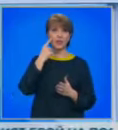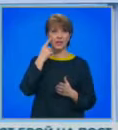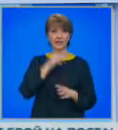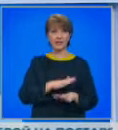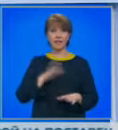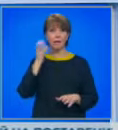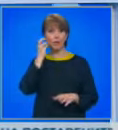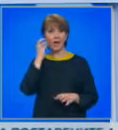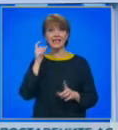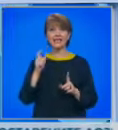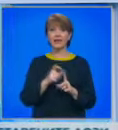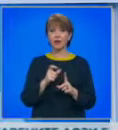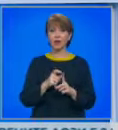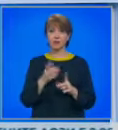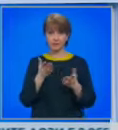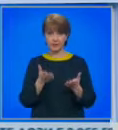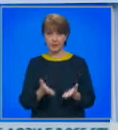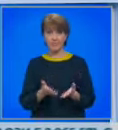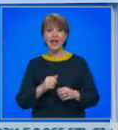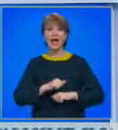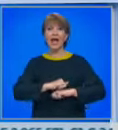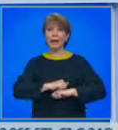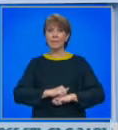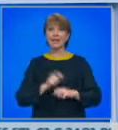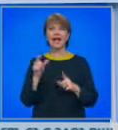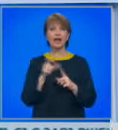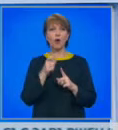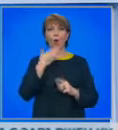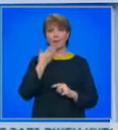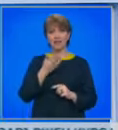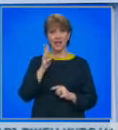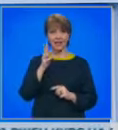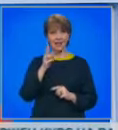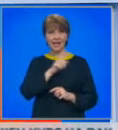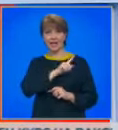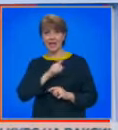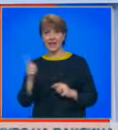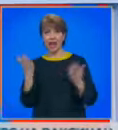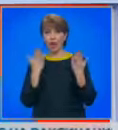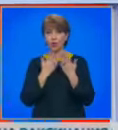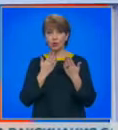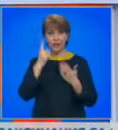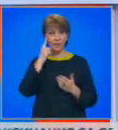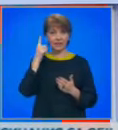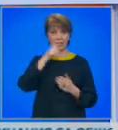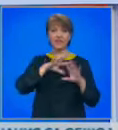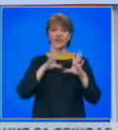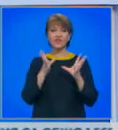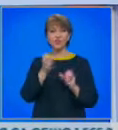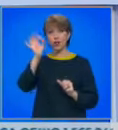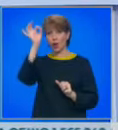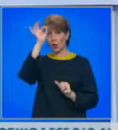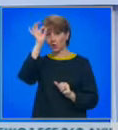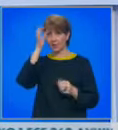и Раковски стигна се и до абсурдна ситуация. Кметът на Раковски обяви 3 неучебни дни за всички ученици в общината, след като